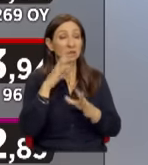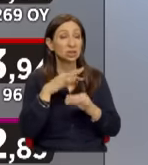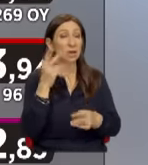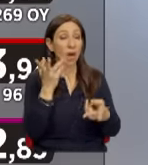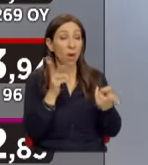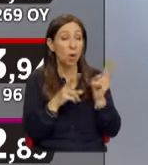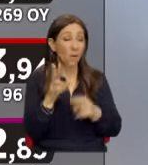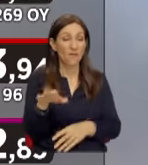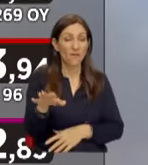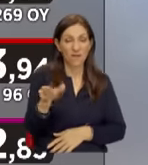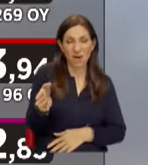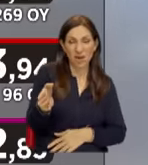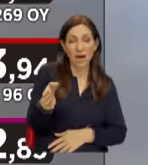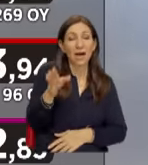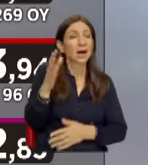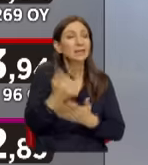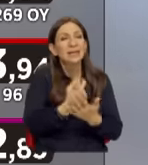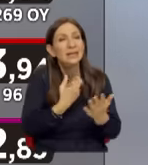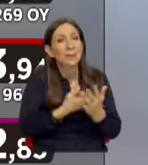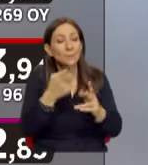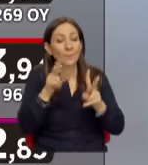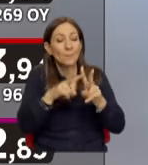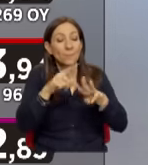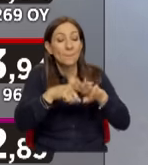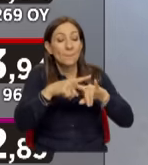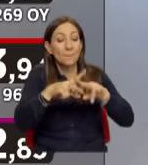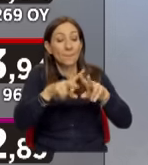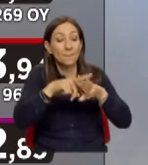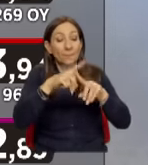toprağın altında. Seçilen isim Mehmet Elçi